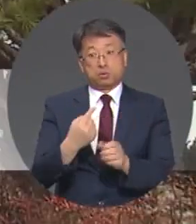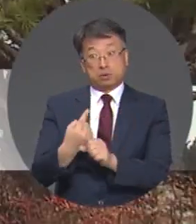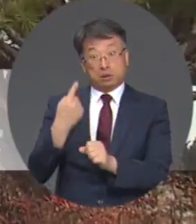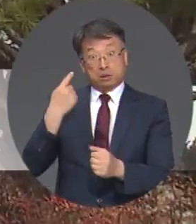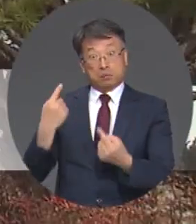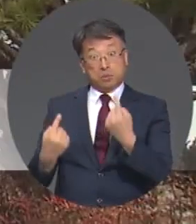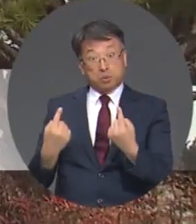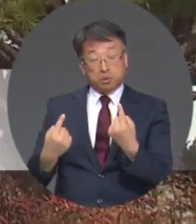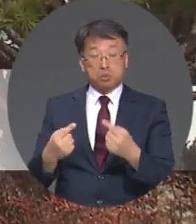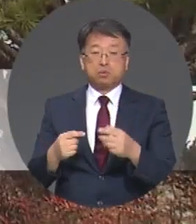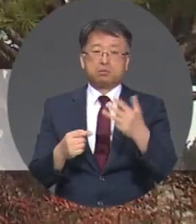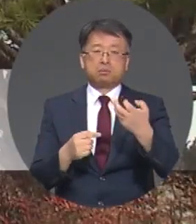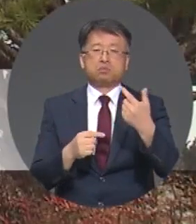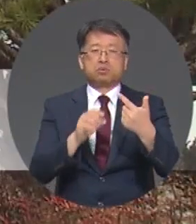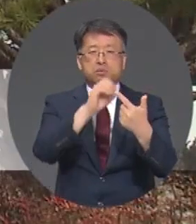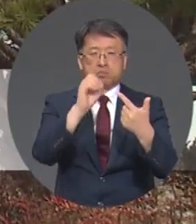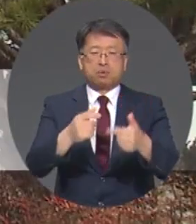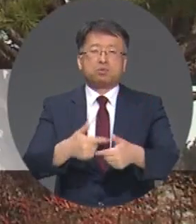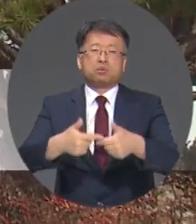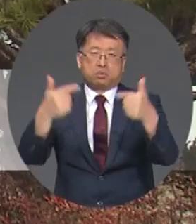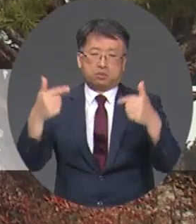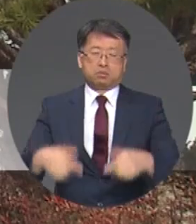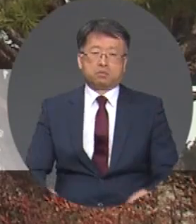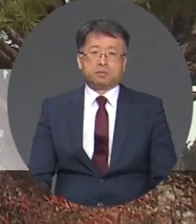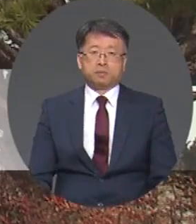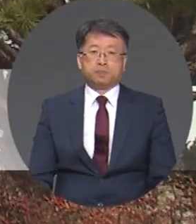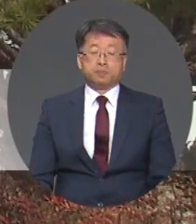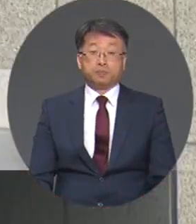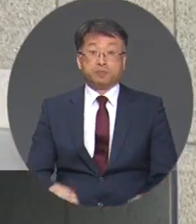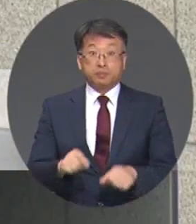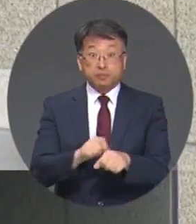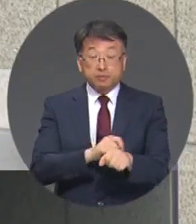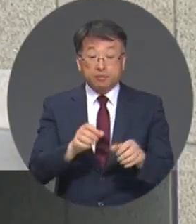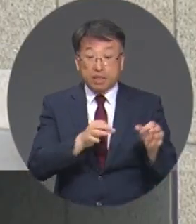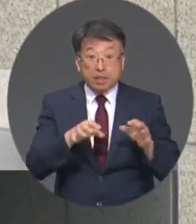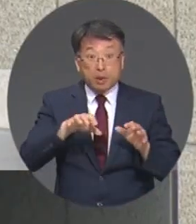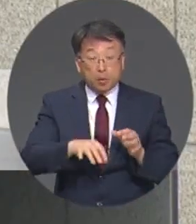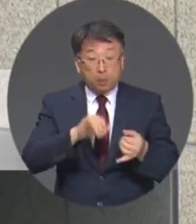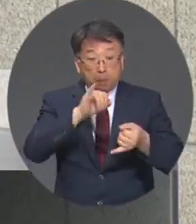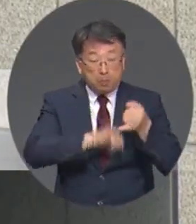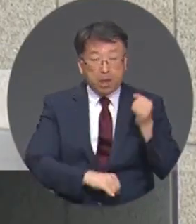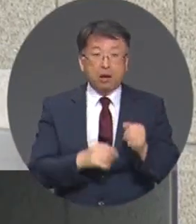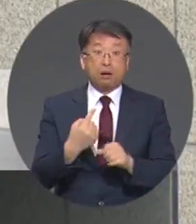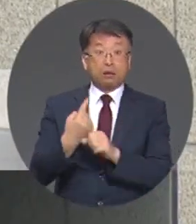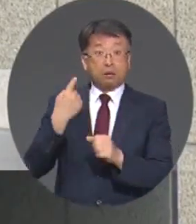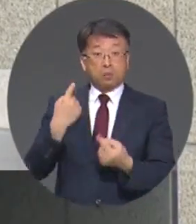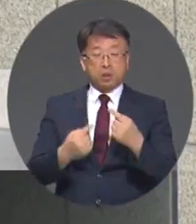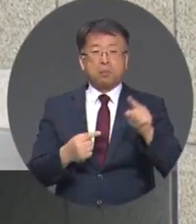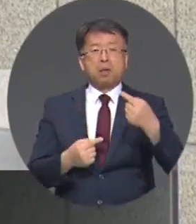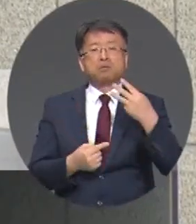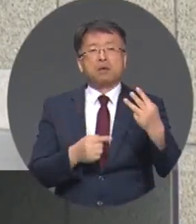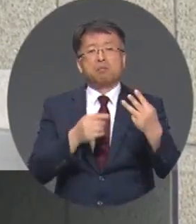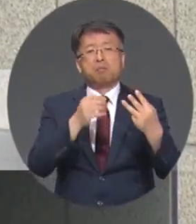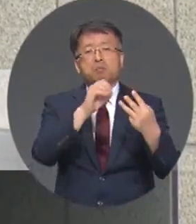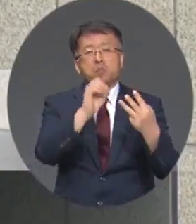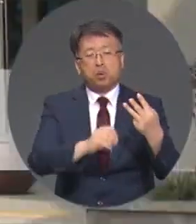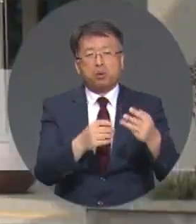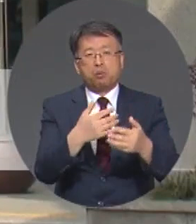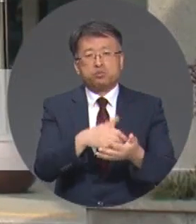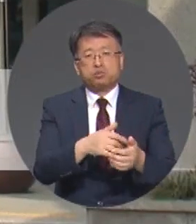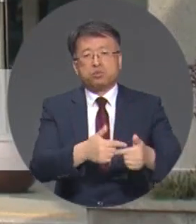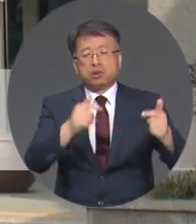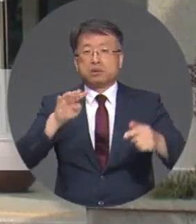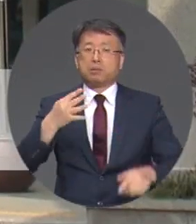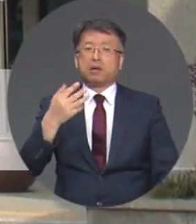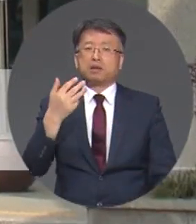전 같은 기간보다 86% 증가했습니다 특히 김해지역 체불이 1년 전보다 103% 늘어난